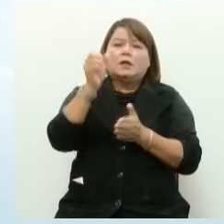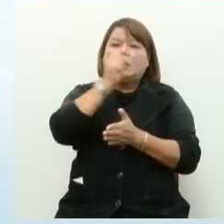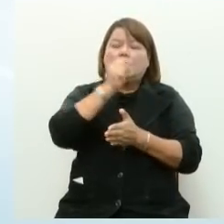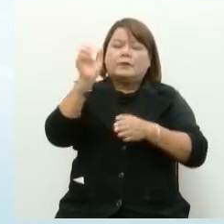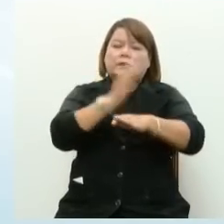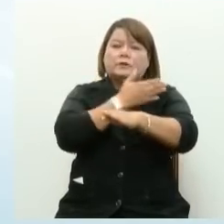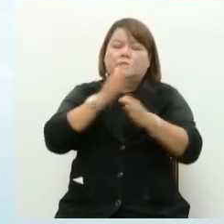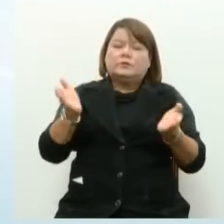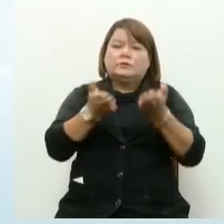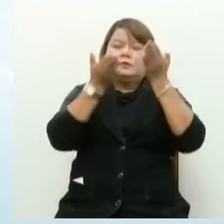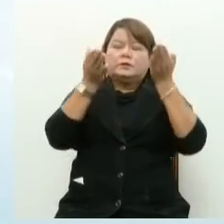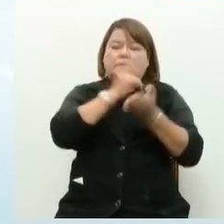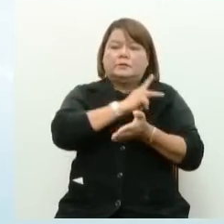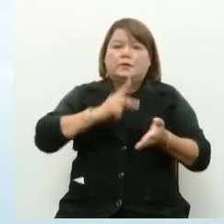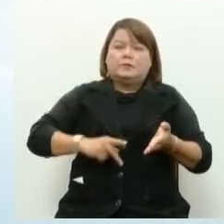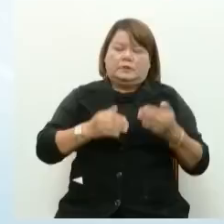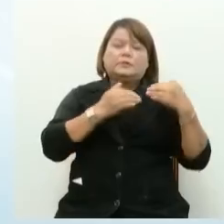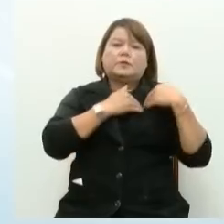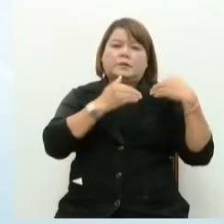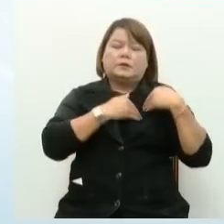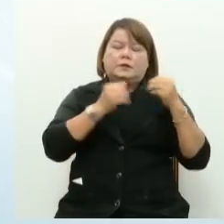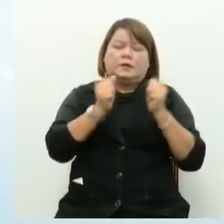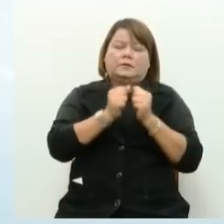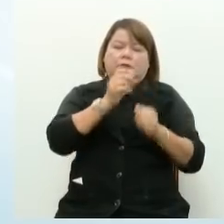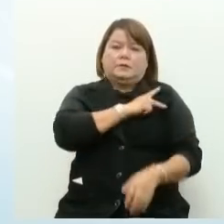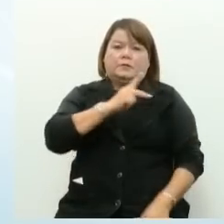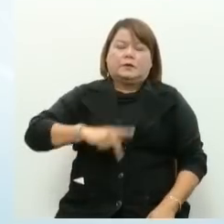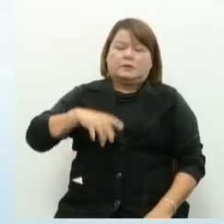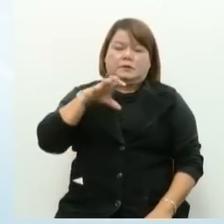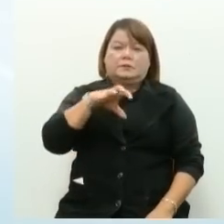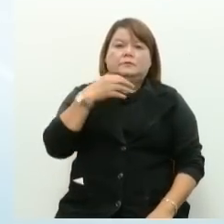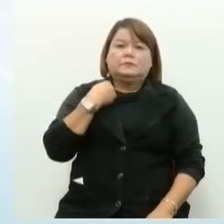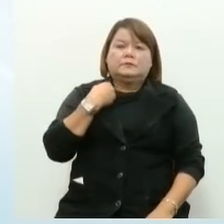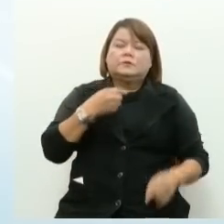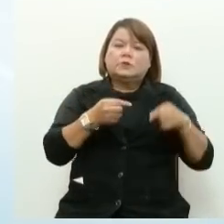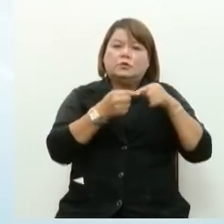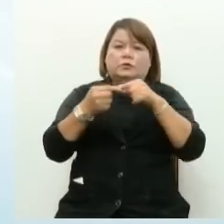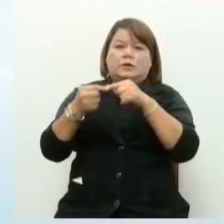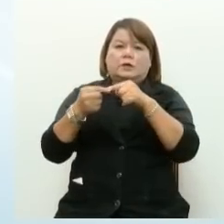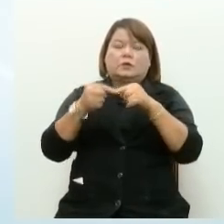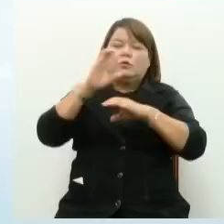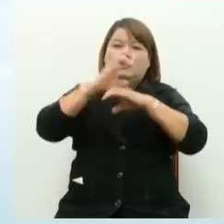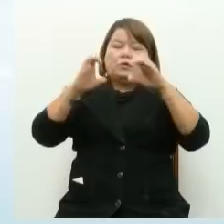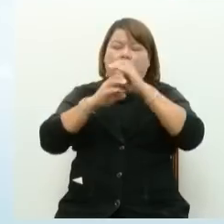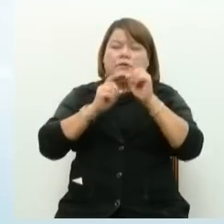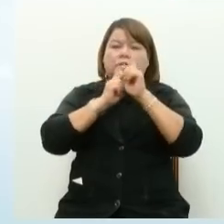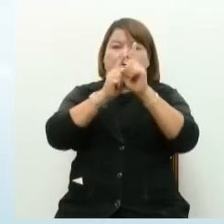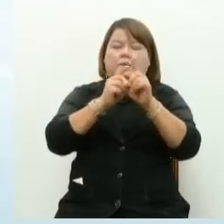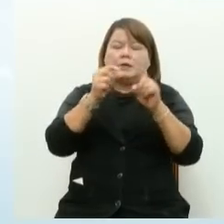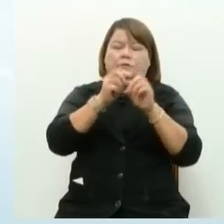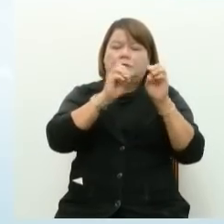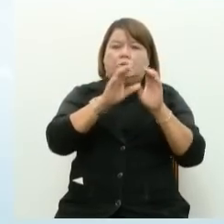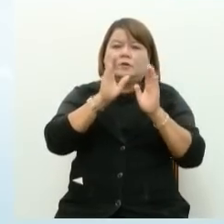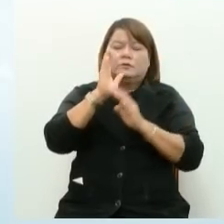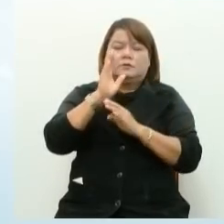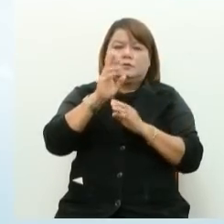จอมราชาเพื่อเป็นการแสดงความจงรักภักดีต่อสถาบันพระมหากษัตริย์นะคะแล้วต่อเนื่องกันค่ะกับโครงการตามพระราชดำริวันนี้เ